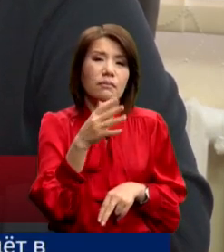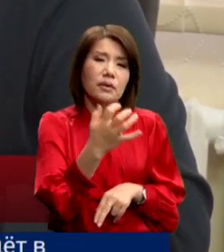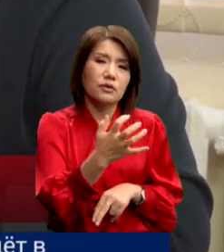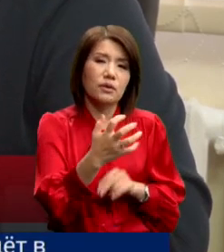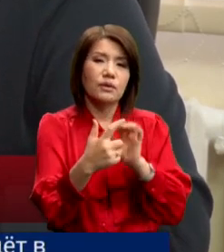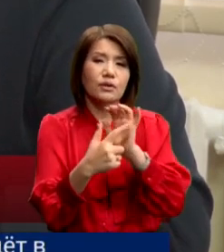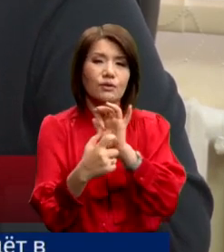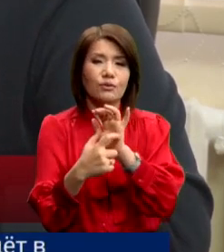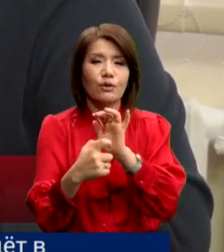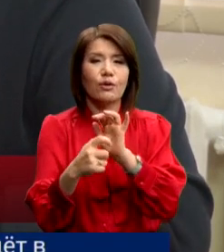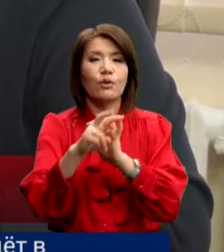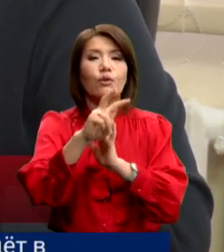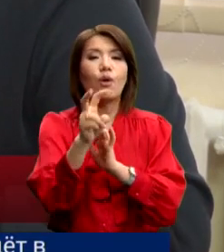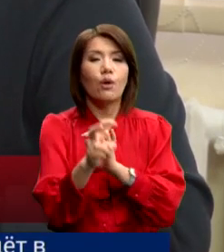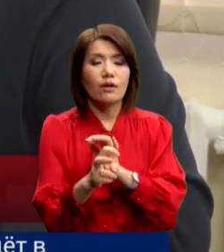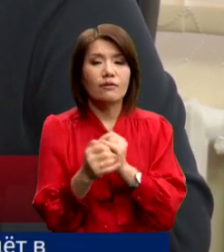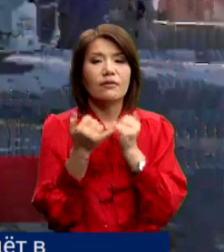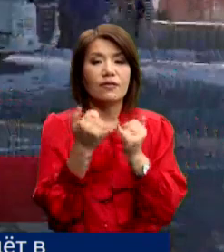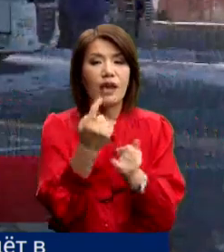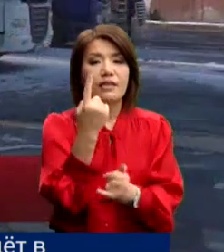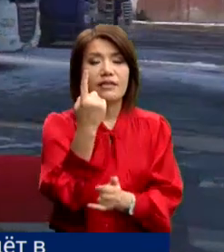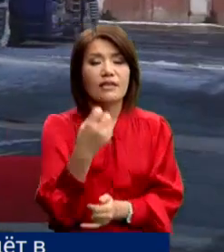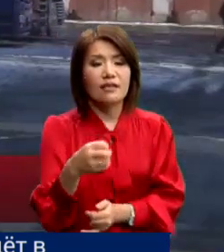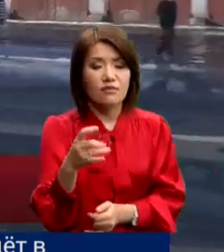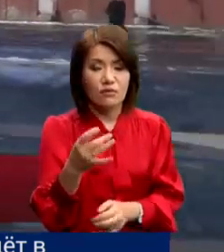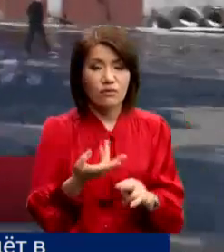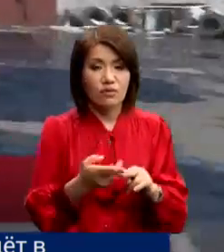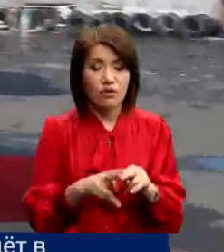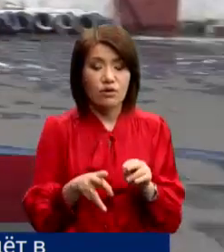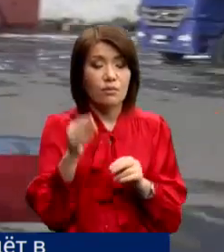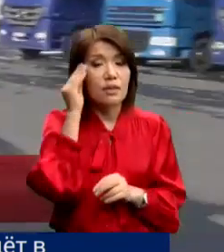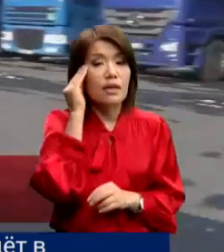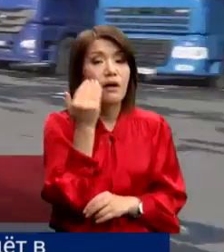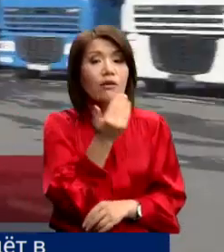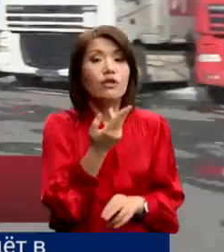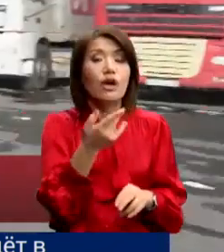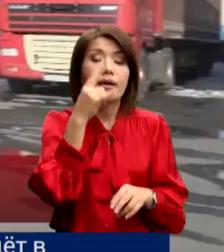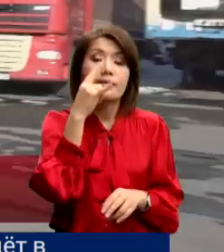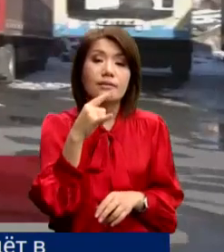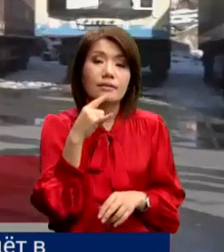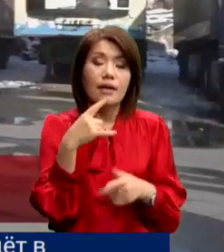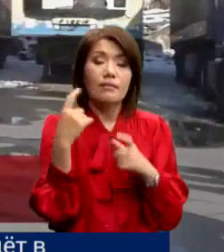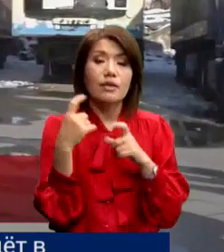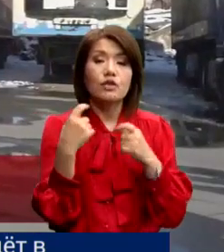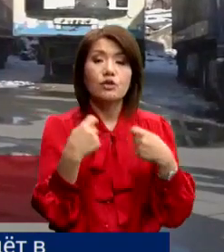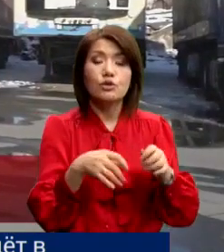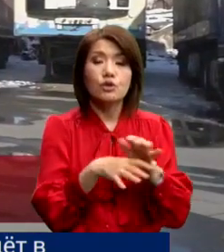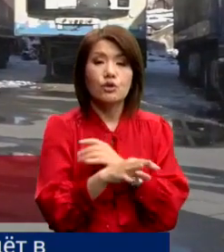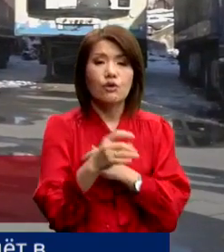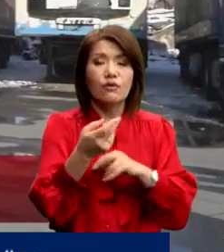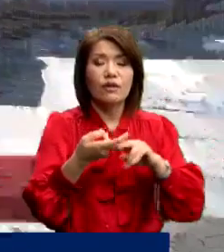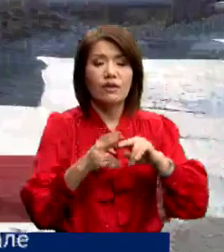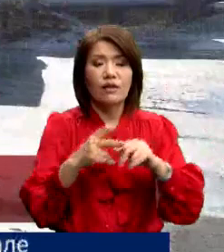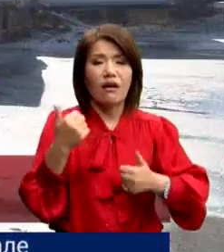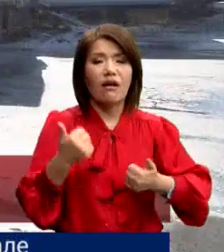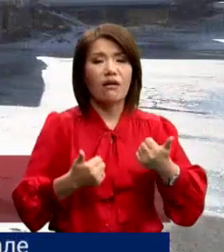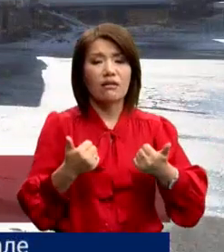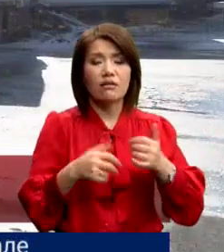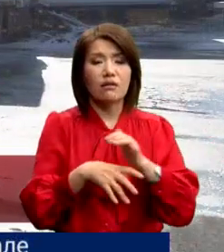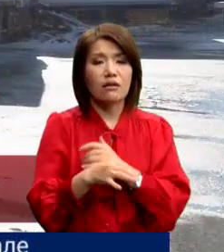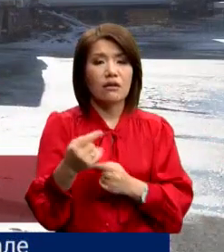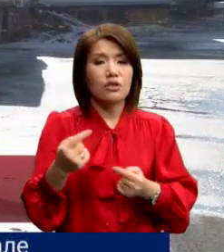500-700 долларов за один дозвол. По мнению Сусаренко, казахстанские перевозчики от такой недобросовестной конкуренции никак